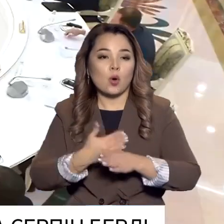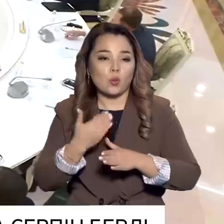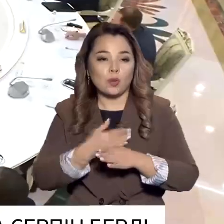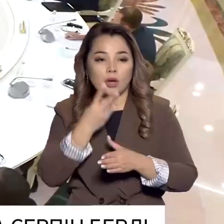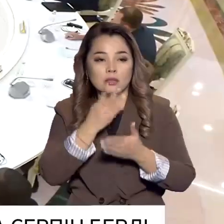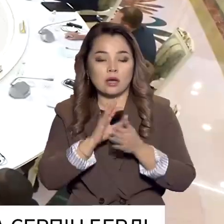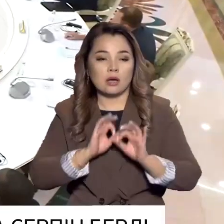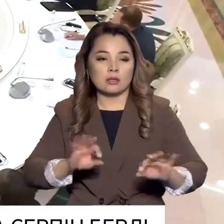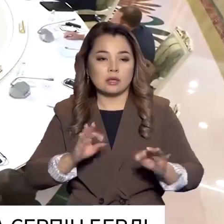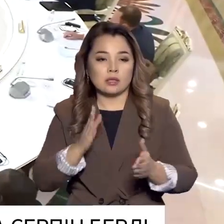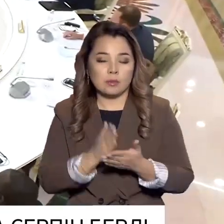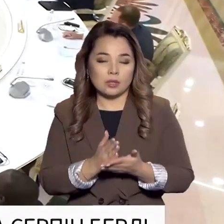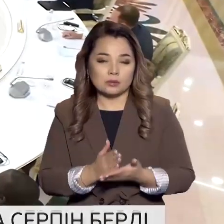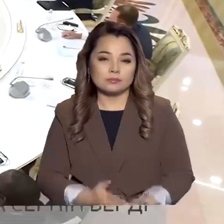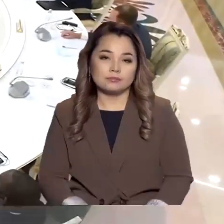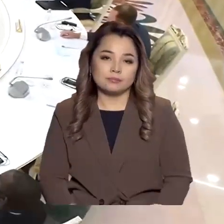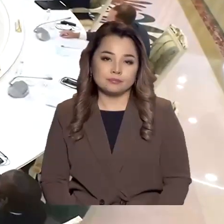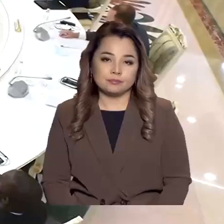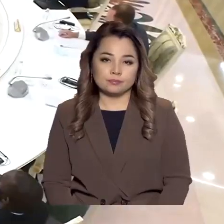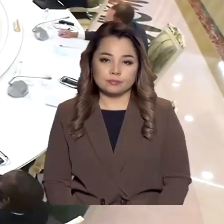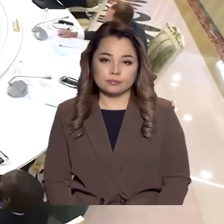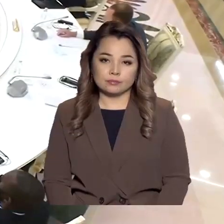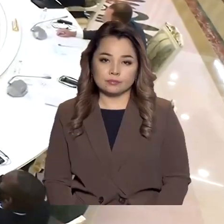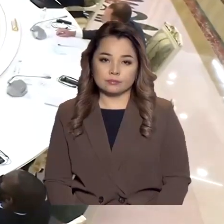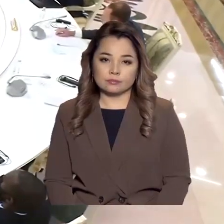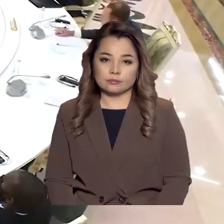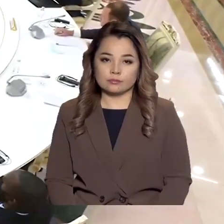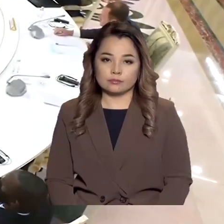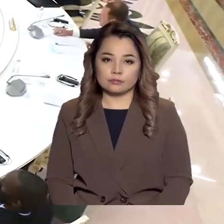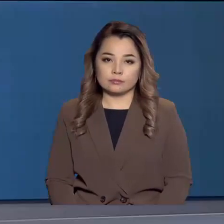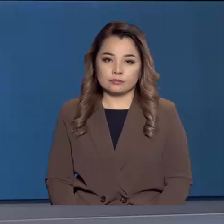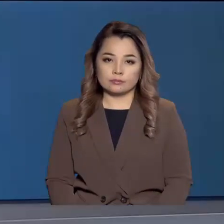өтті. Берік Көшербай, Қазақстан ұлттық телеарнасы.